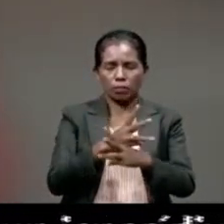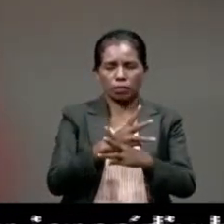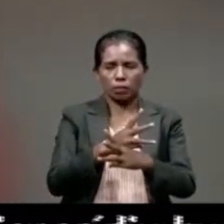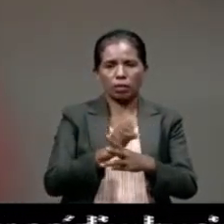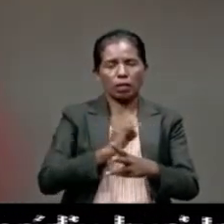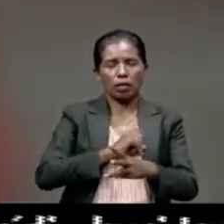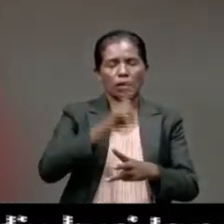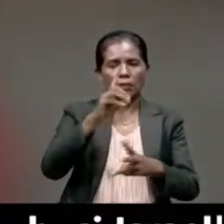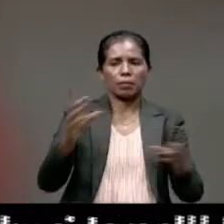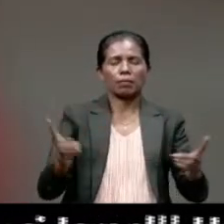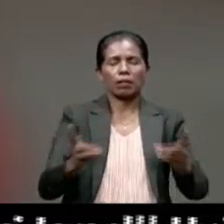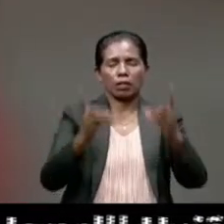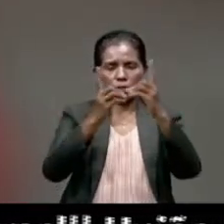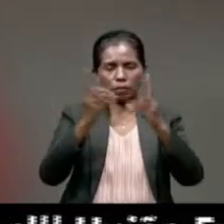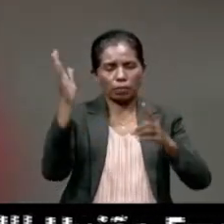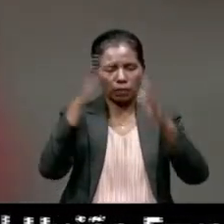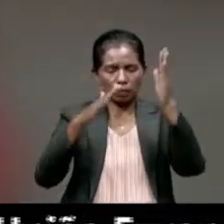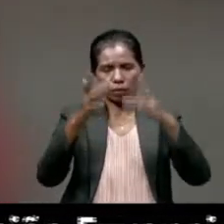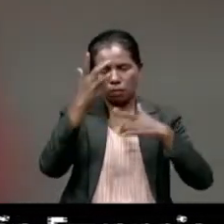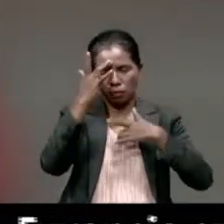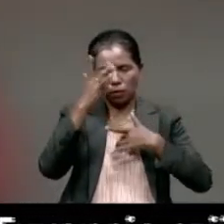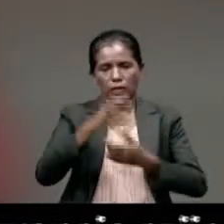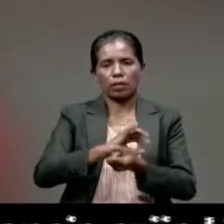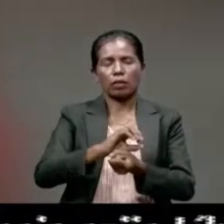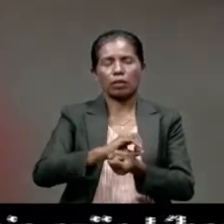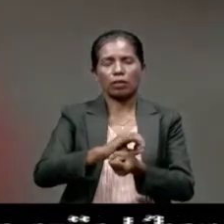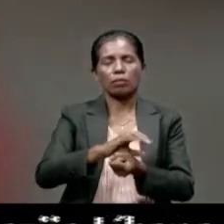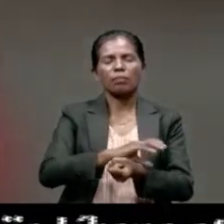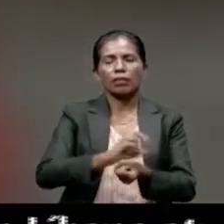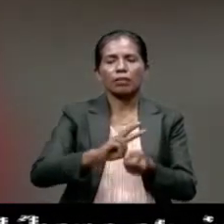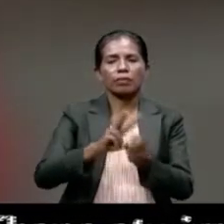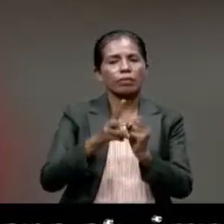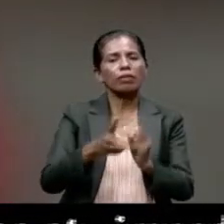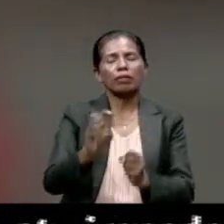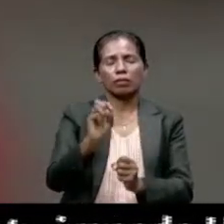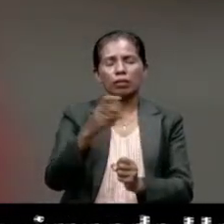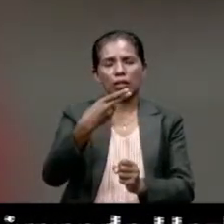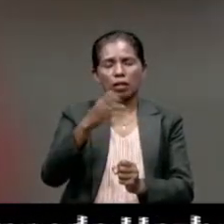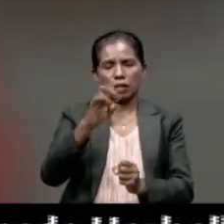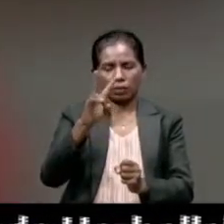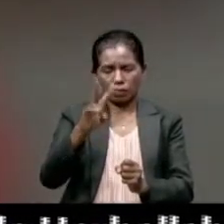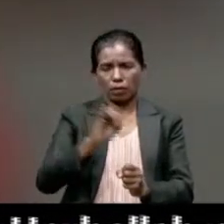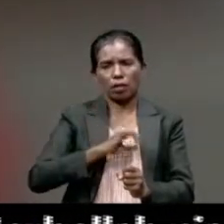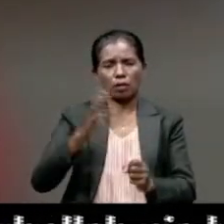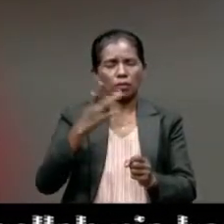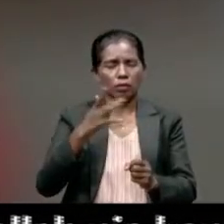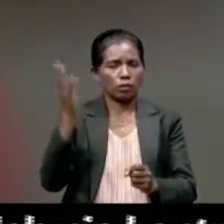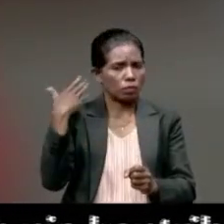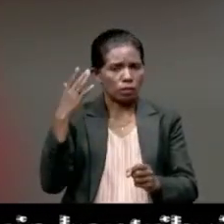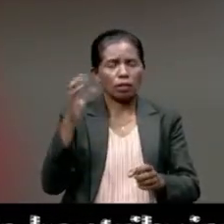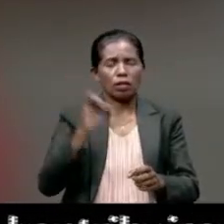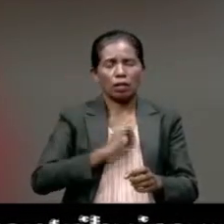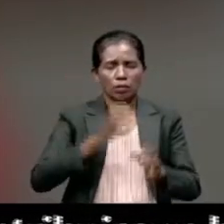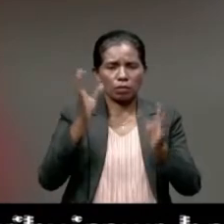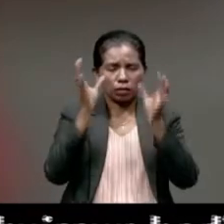yang munda omesak masuk problem ini nih. Tapi momentu na pani mem tristi hanoin barak ma bela